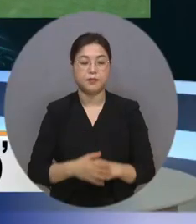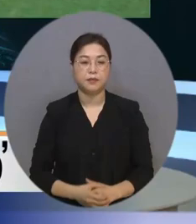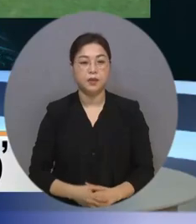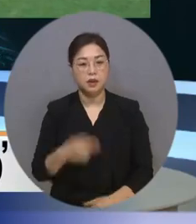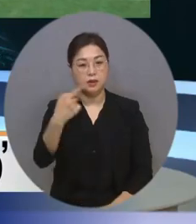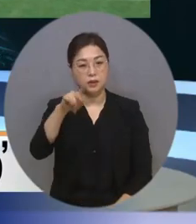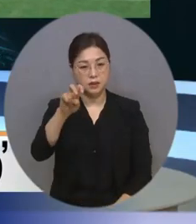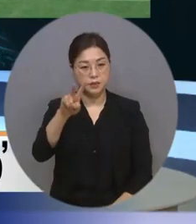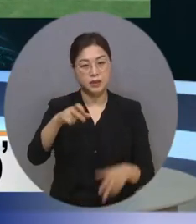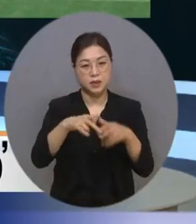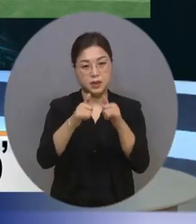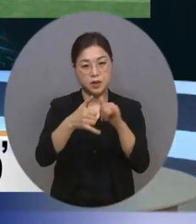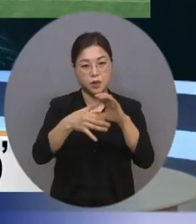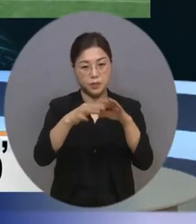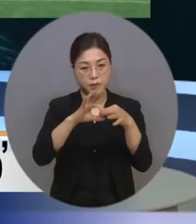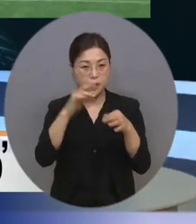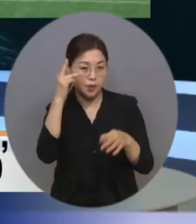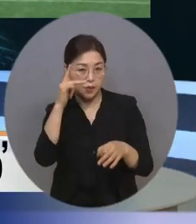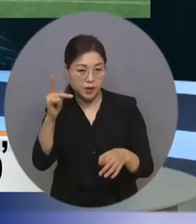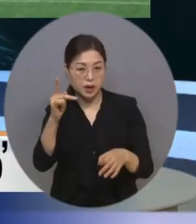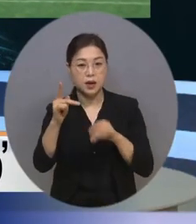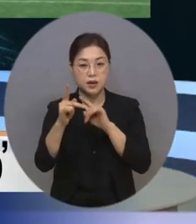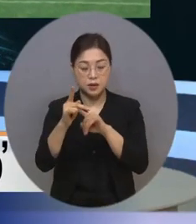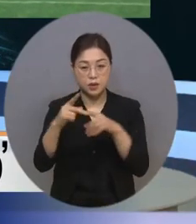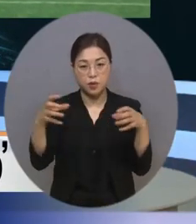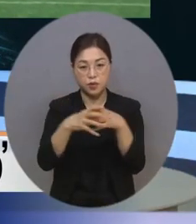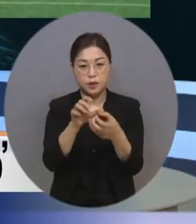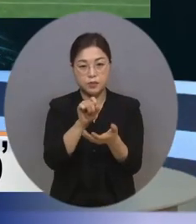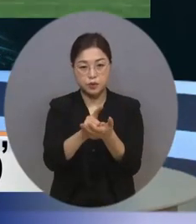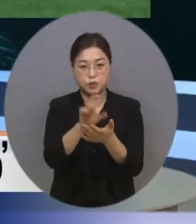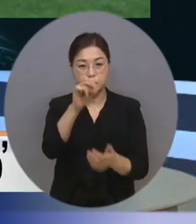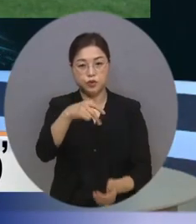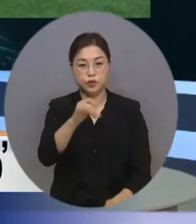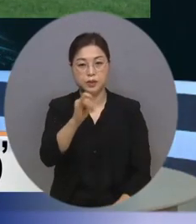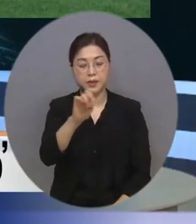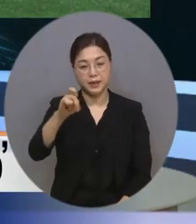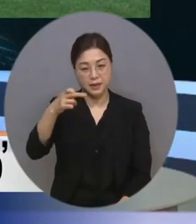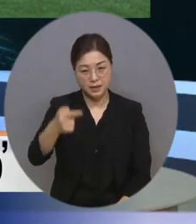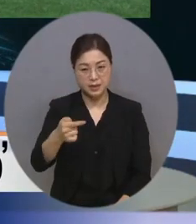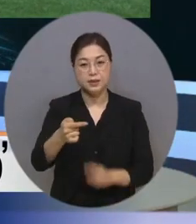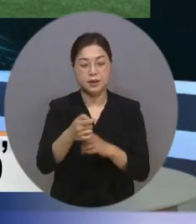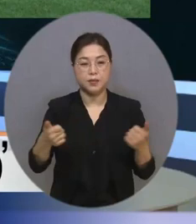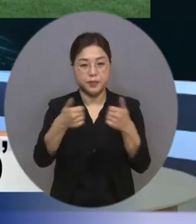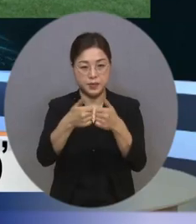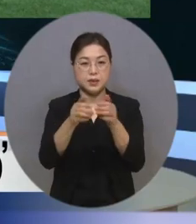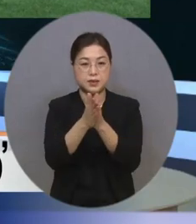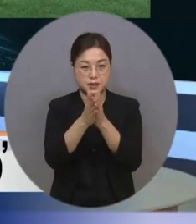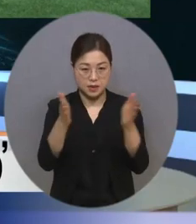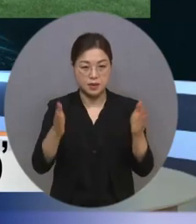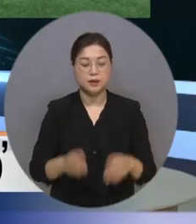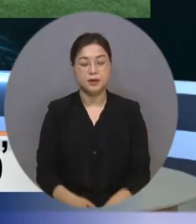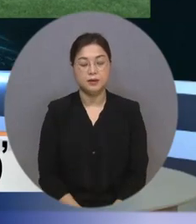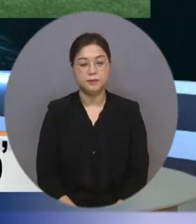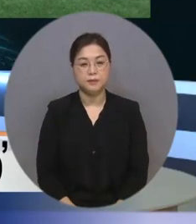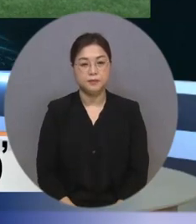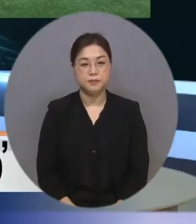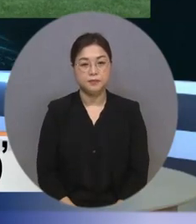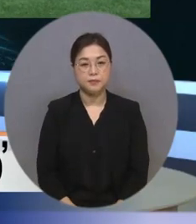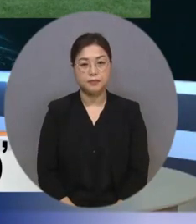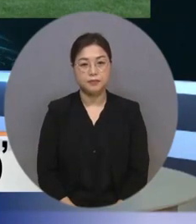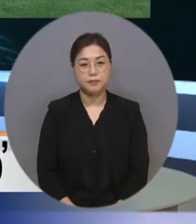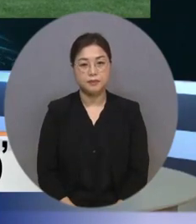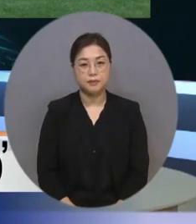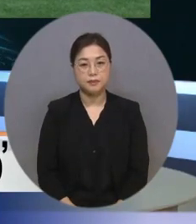2022 스페셜 올림픽 코리아 K리그 통합축구 유니파이드 컵이 개최됐습니다. 자세한 소식 전우주 기자가 전합니다.